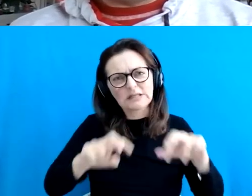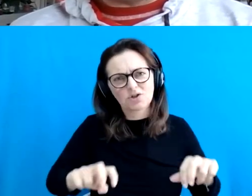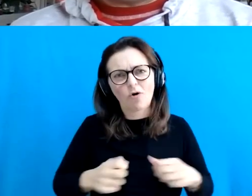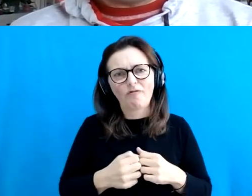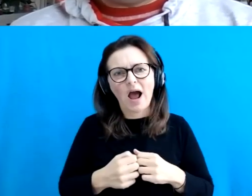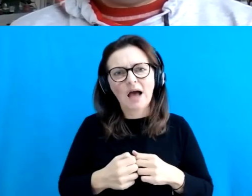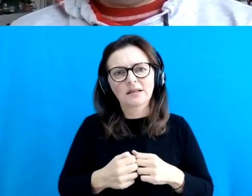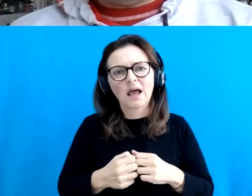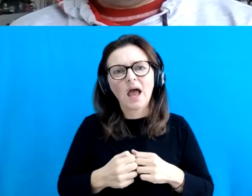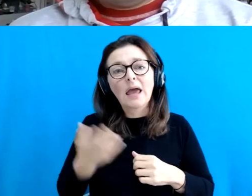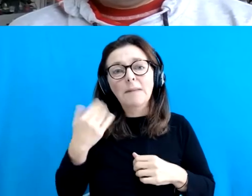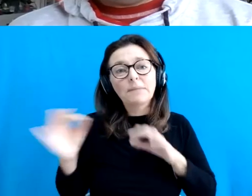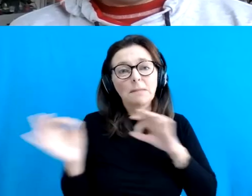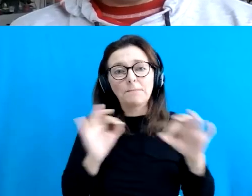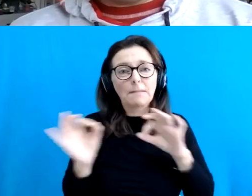biti pripravljen,